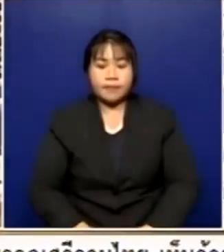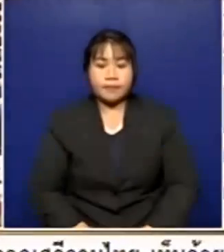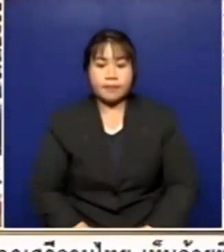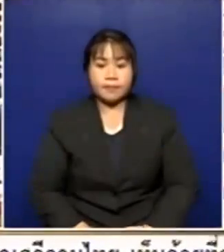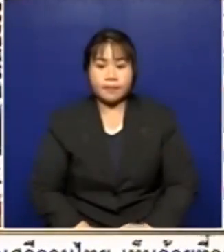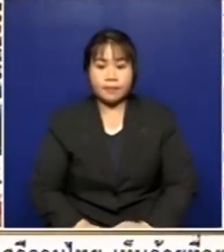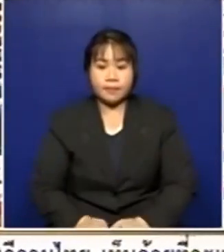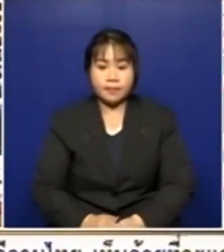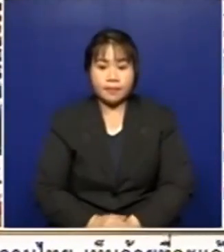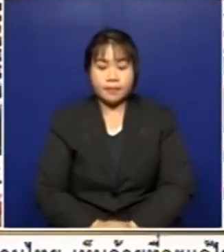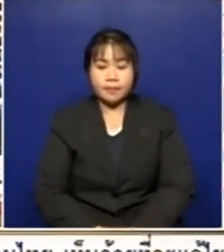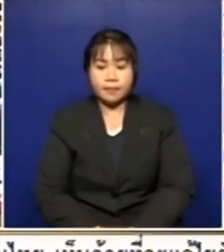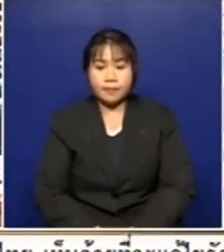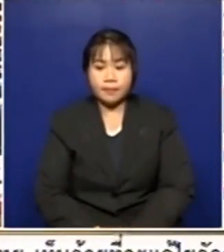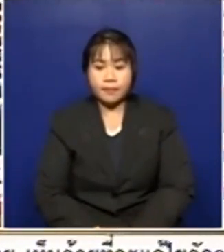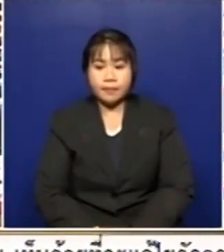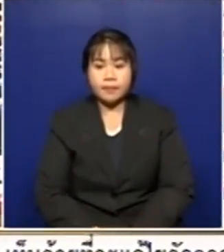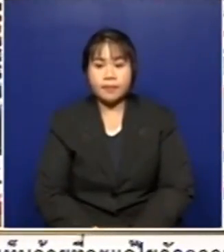ก็